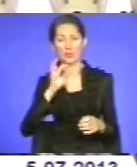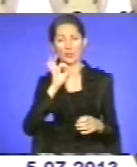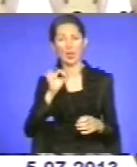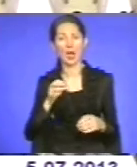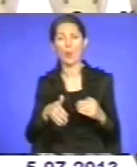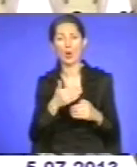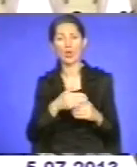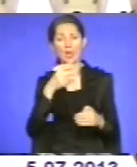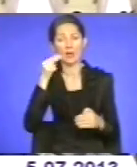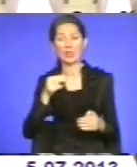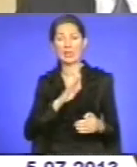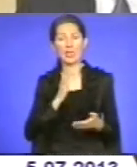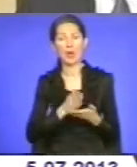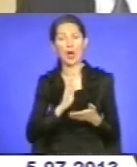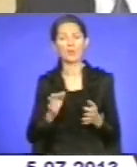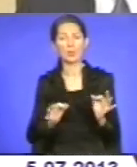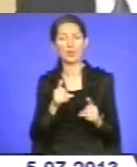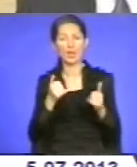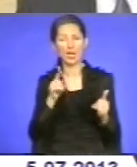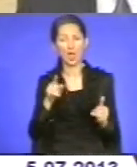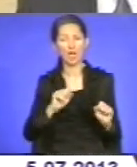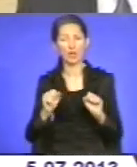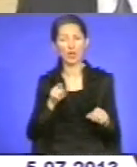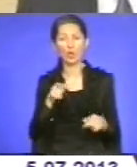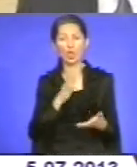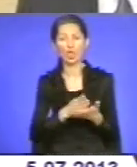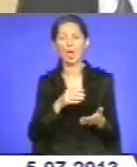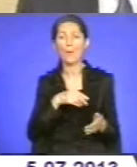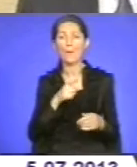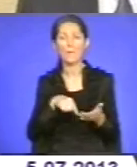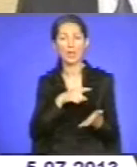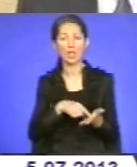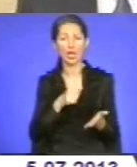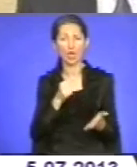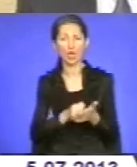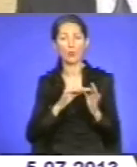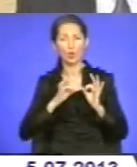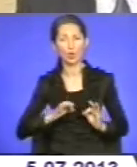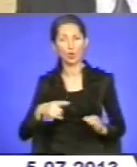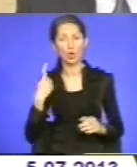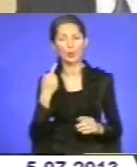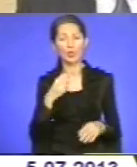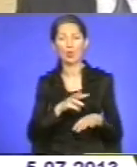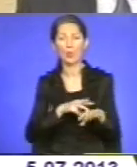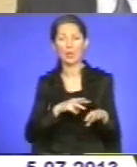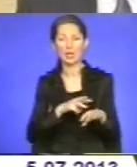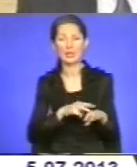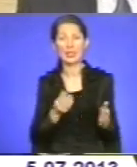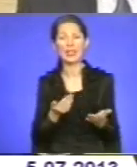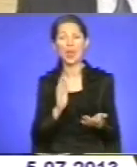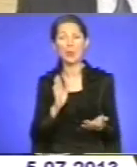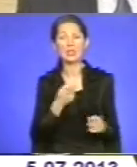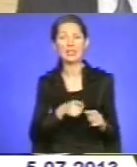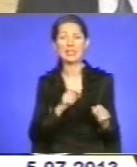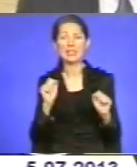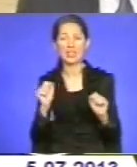для їхніх керівників. Тут є питання і до прокуратури, і до обласної міліції. Де були ці